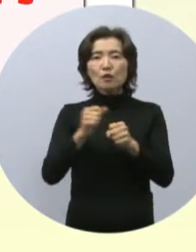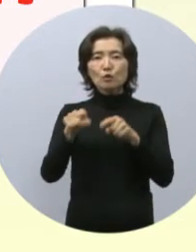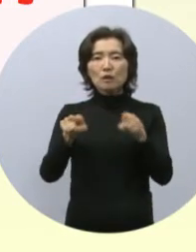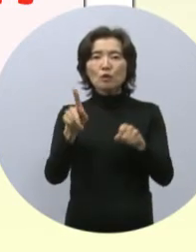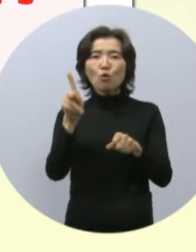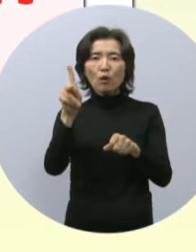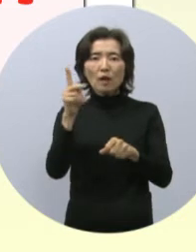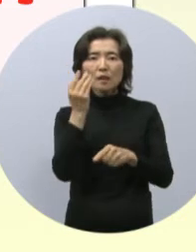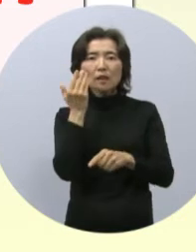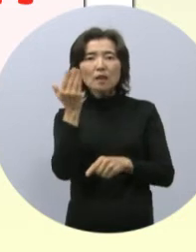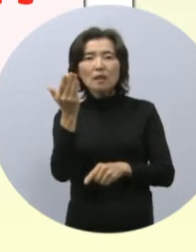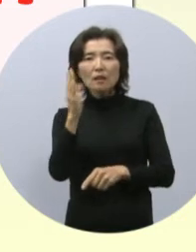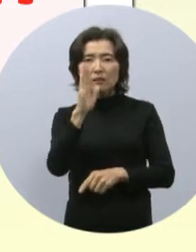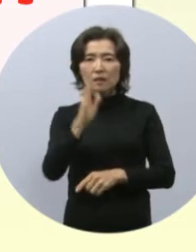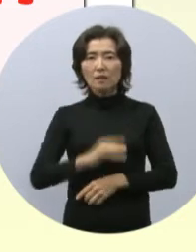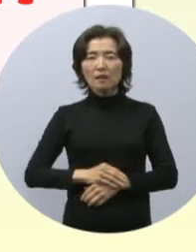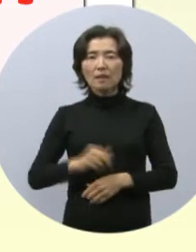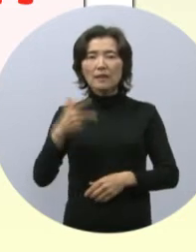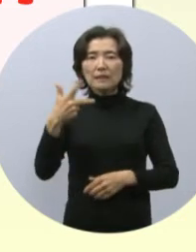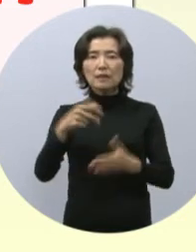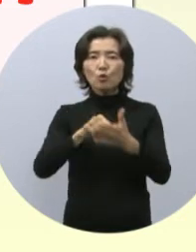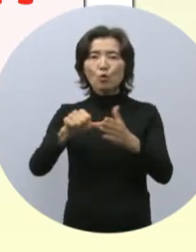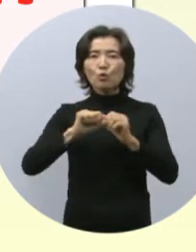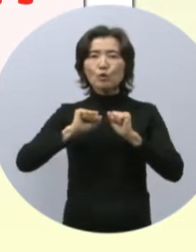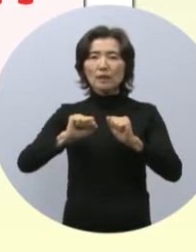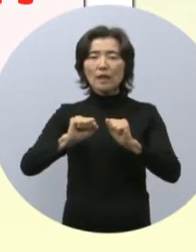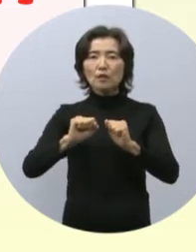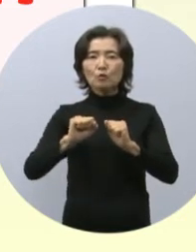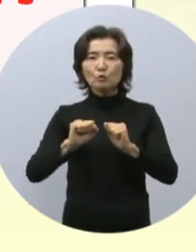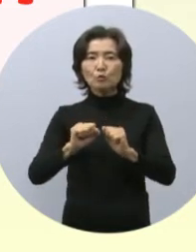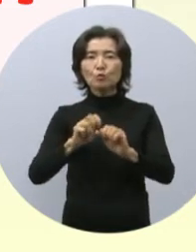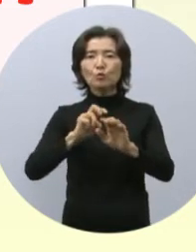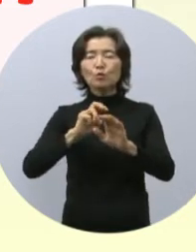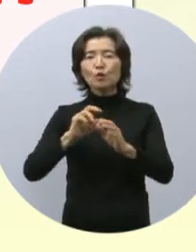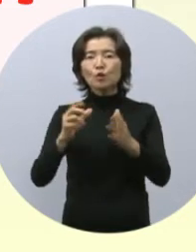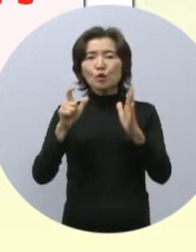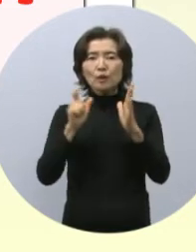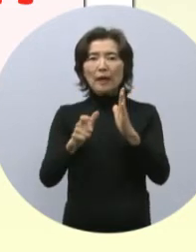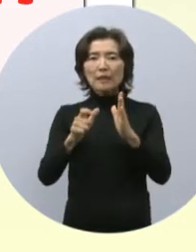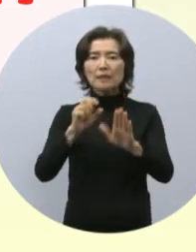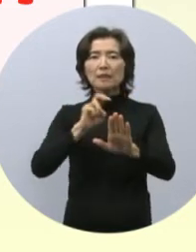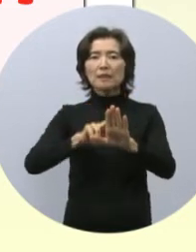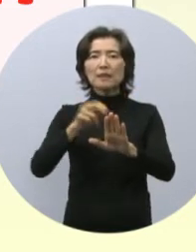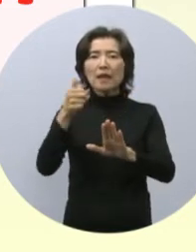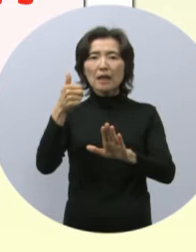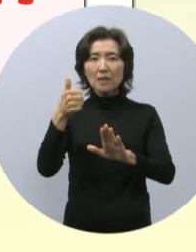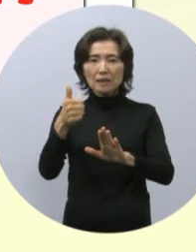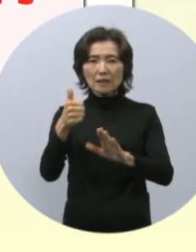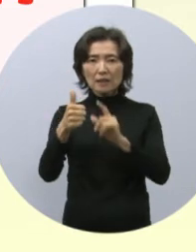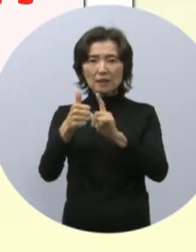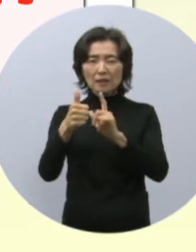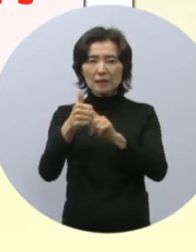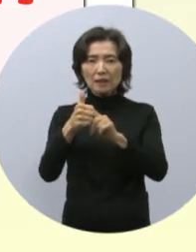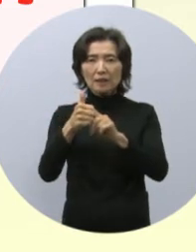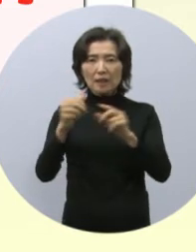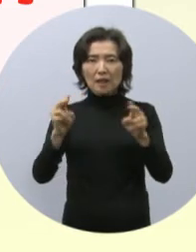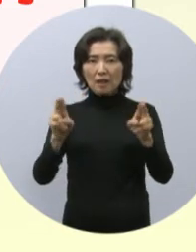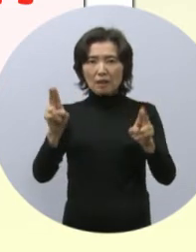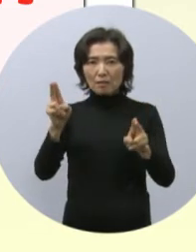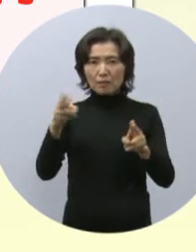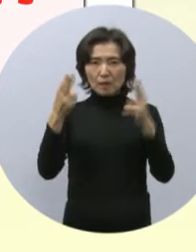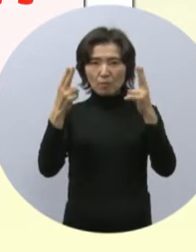合わせください。市に登録している耐震診断士が専門家の目でご自宅を診断します